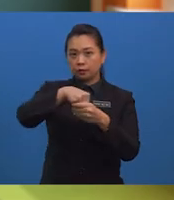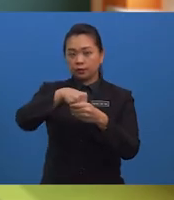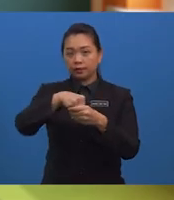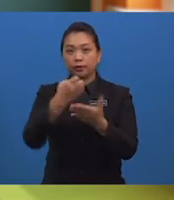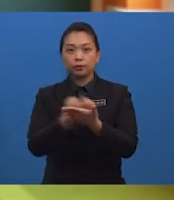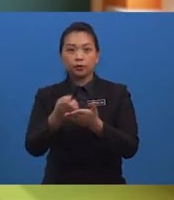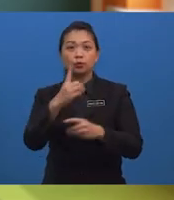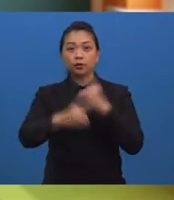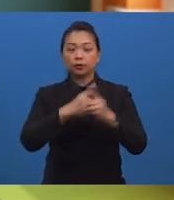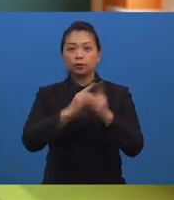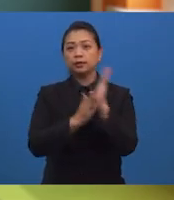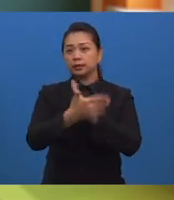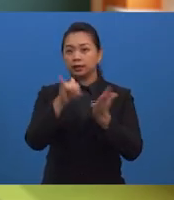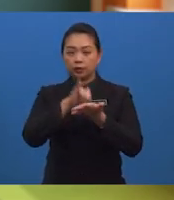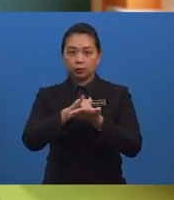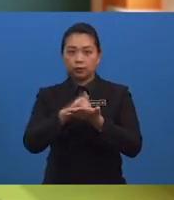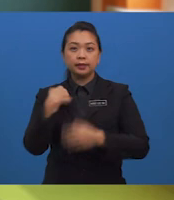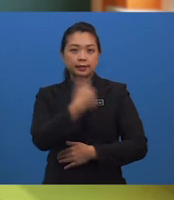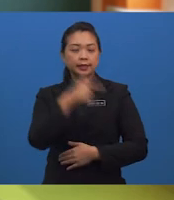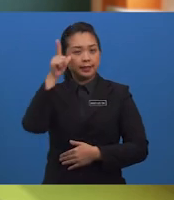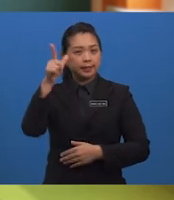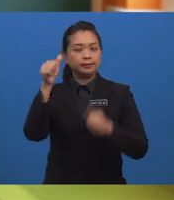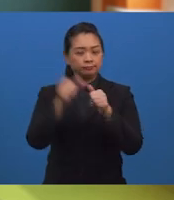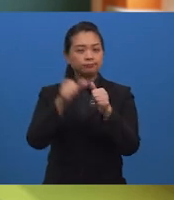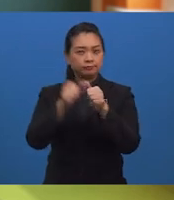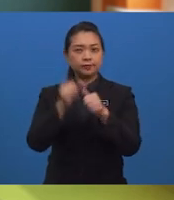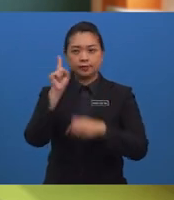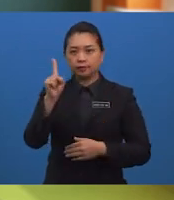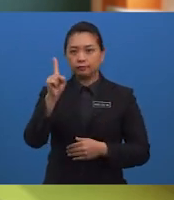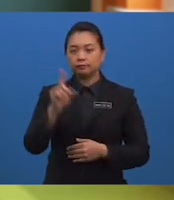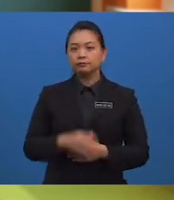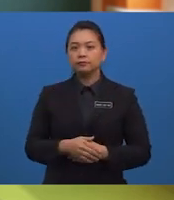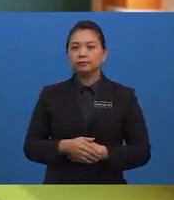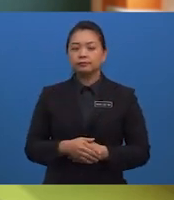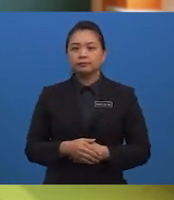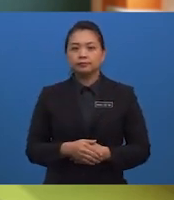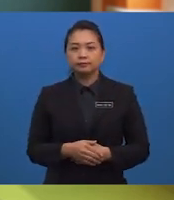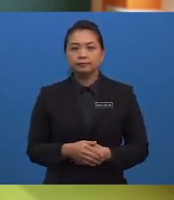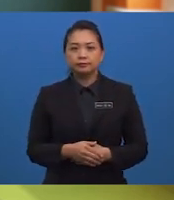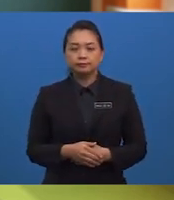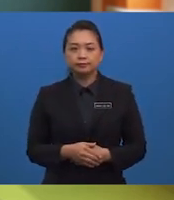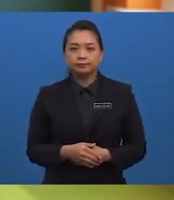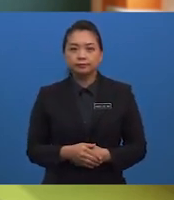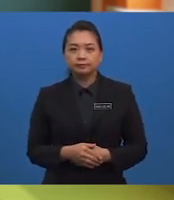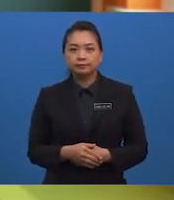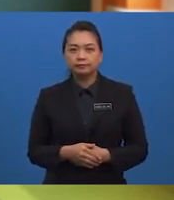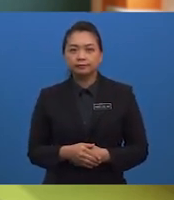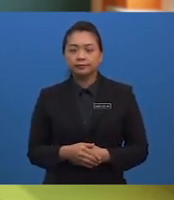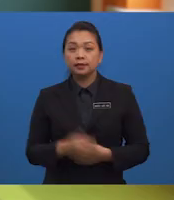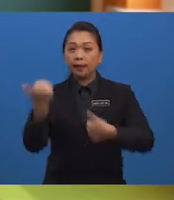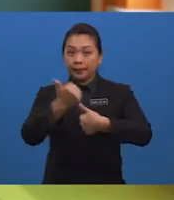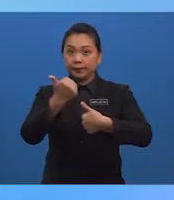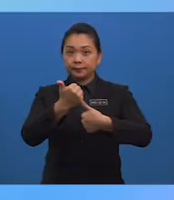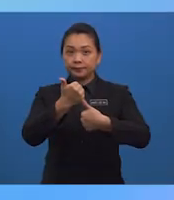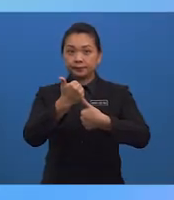Oleh itu, kita lihat satu persatu mengenai keperluan kerjasama antara kawasan. Keperluan yang